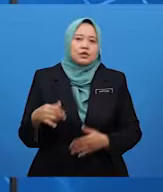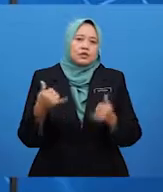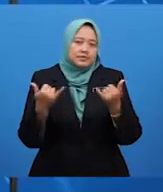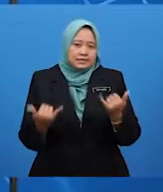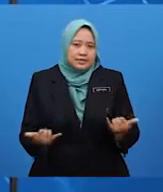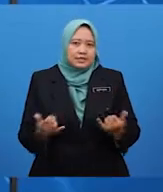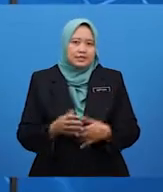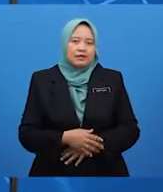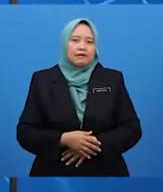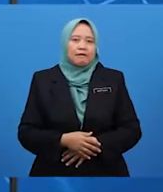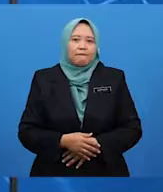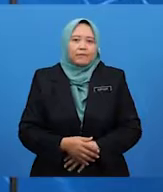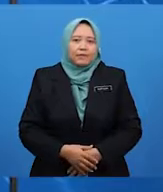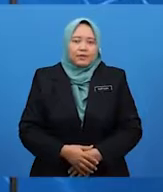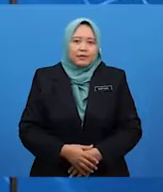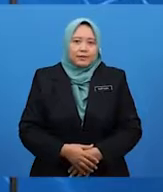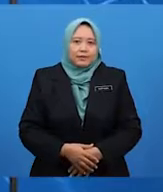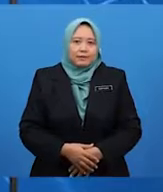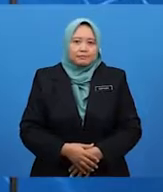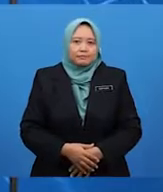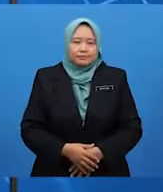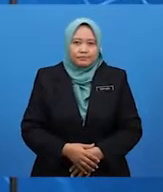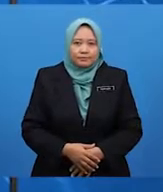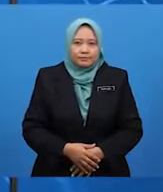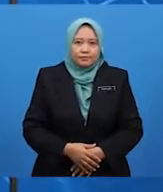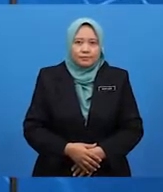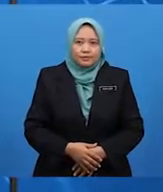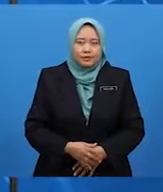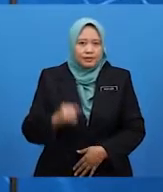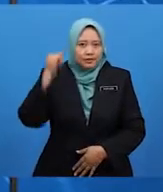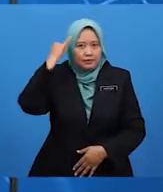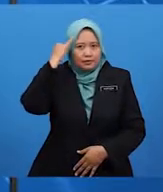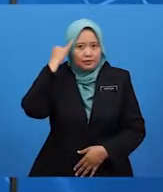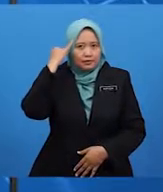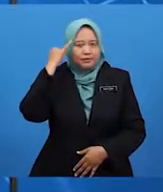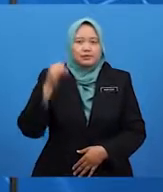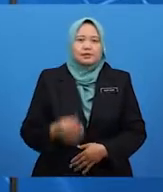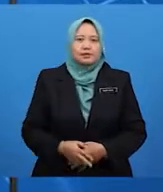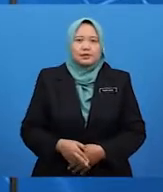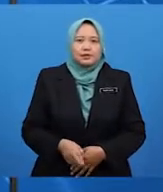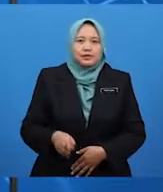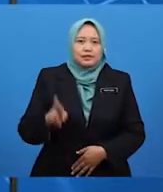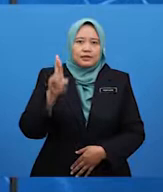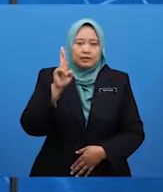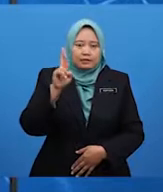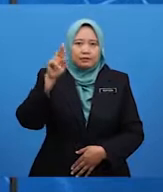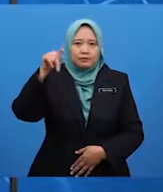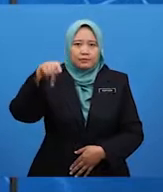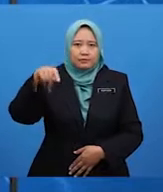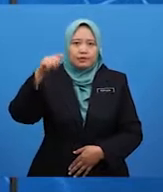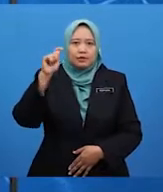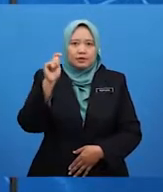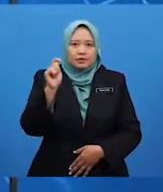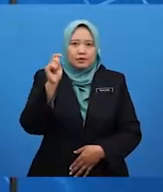semasa, tidak lengkap juga reka bentuk dalaman kita. Ingat RPPWS. Ingat elemen hiasan